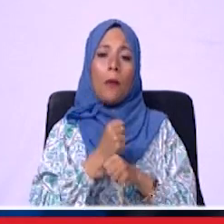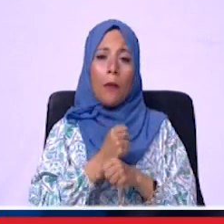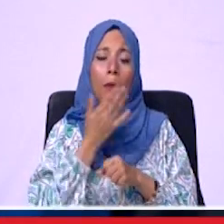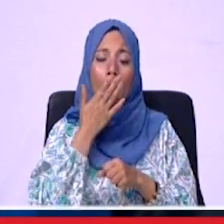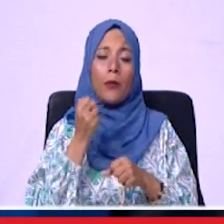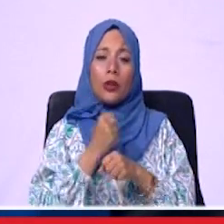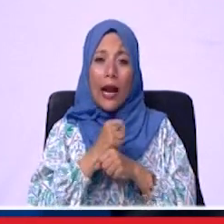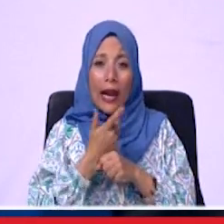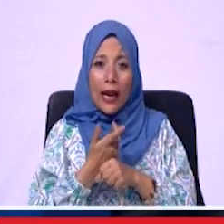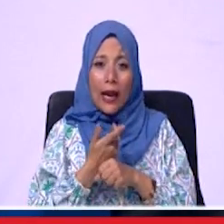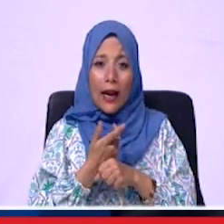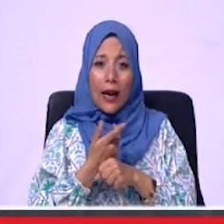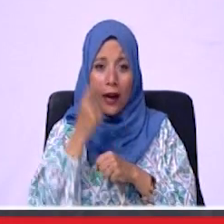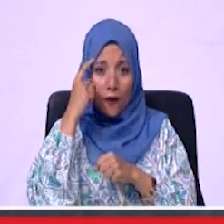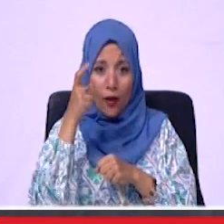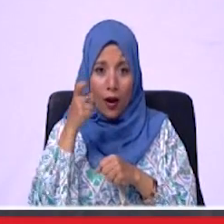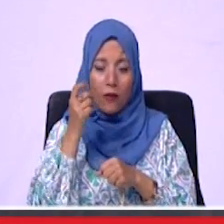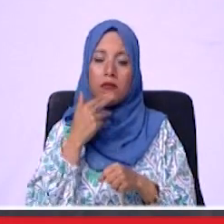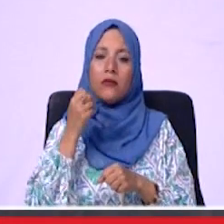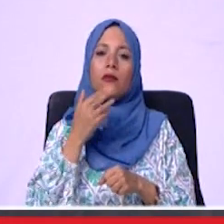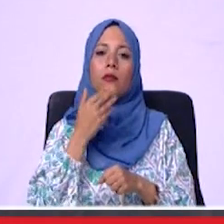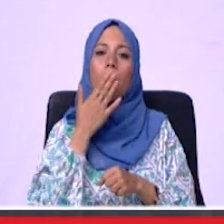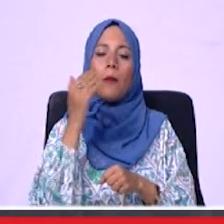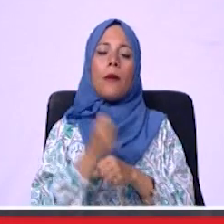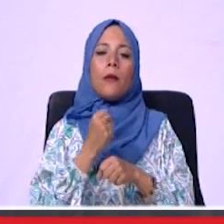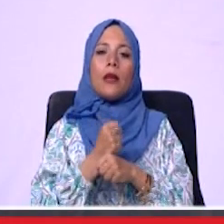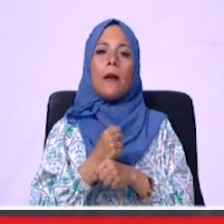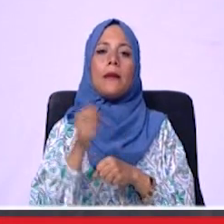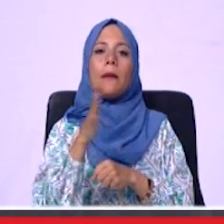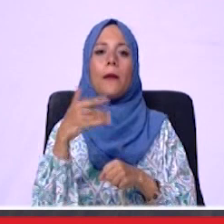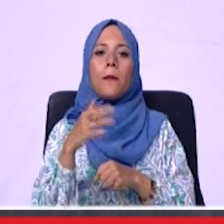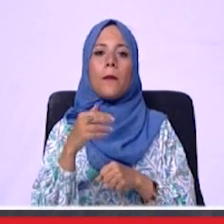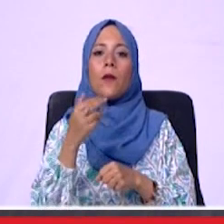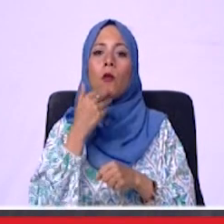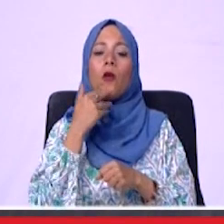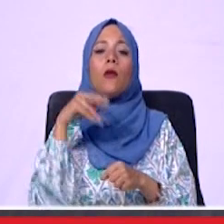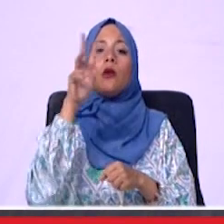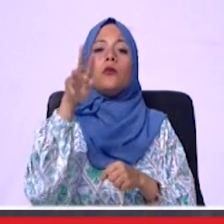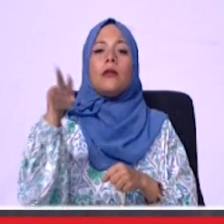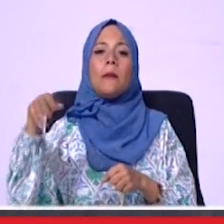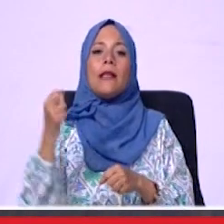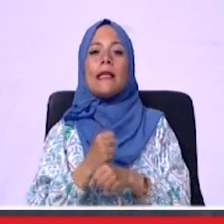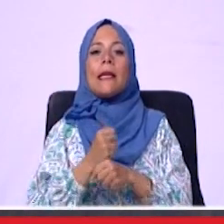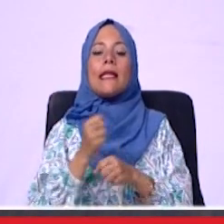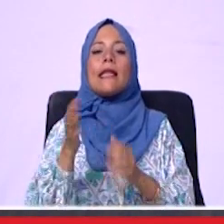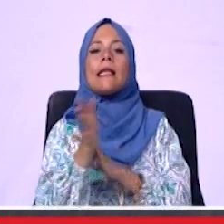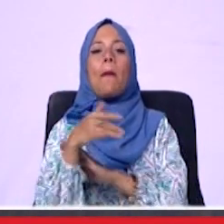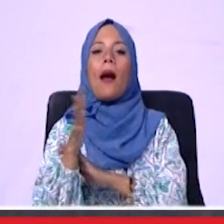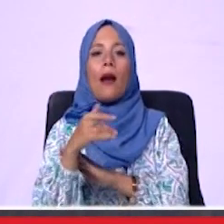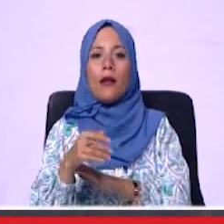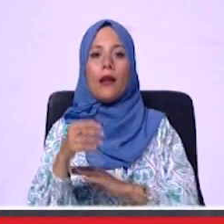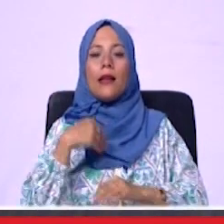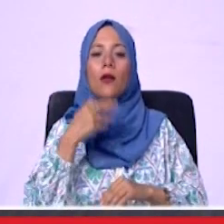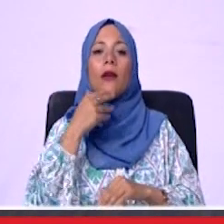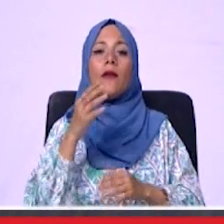المعطي. اهلا بحضراتكم. احكي لي حضرتك بتشتغل ايه؟ انا تاجر ببيع سمك في السوق عندنا. انتم منين اساسا؟ احنا من ابو